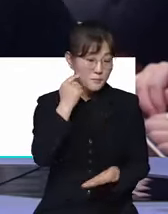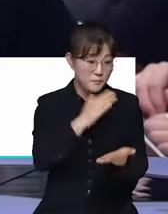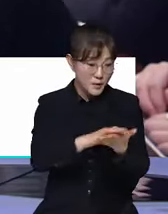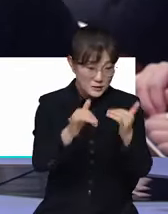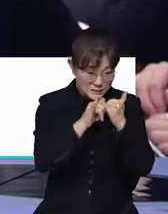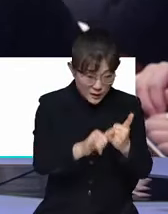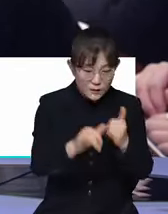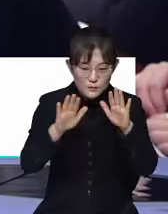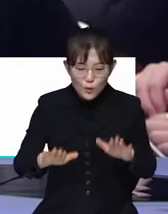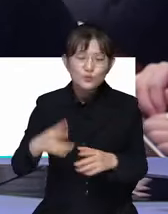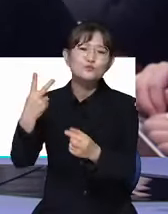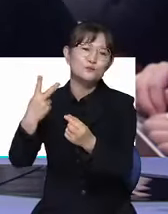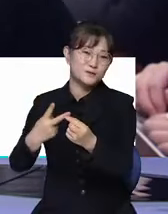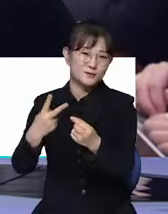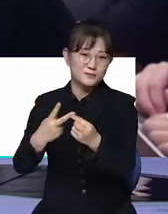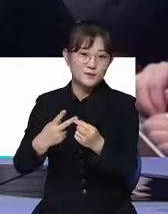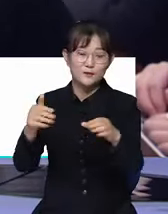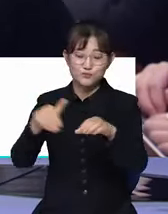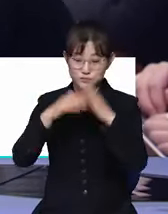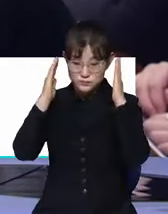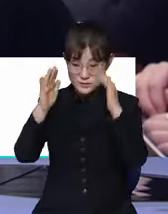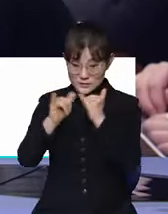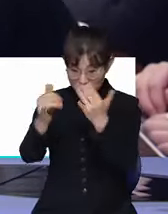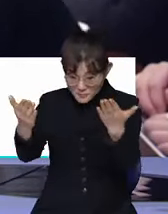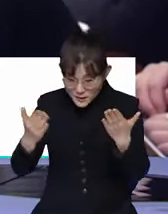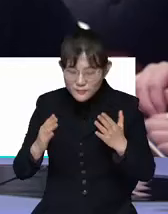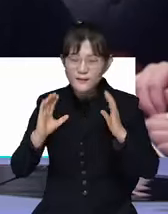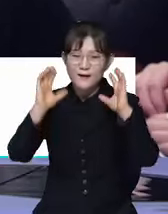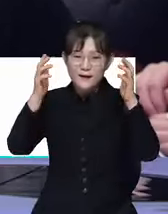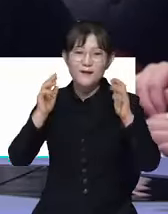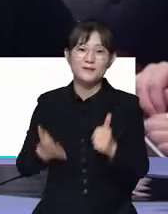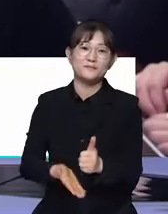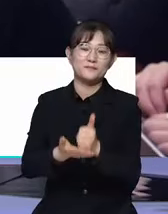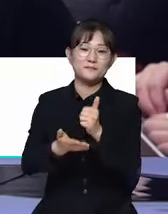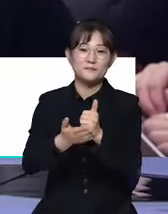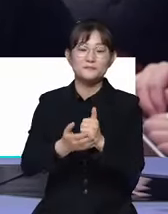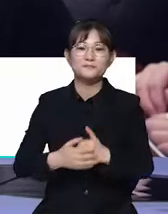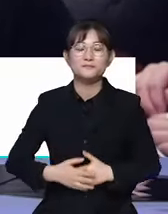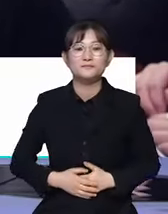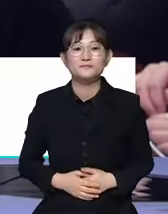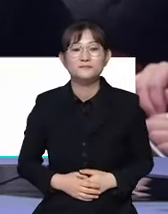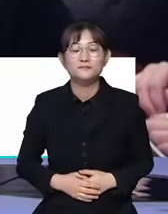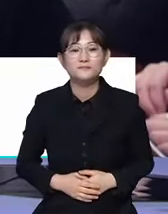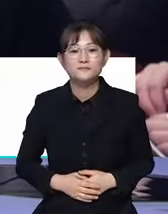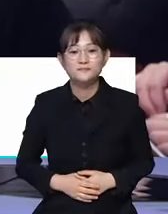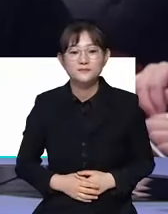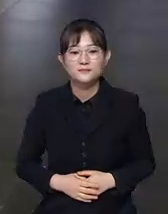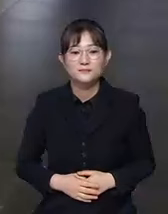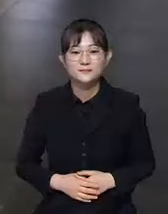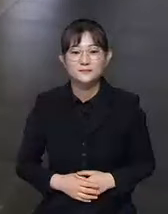두 번째 쾌걸 하며 노벨 문학상 수상을 환영했습니다 신대희 기자가 보도합니다